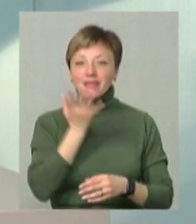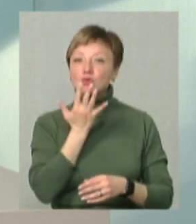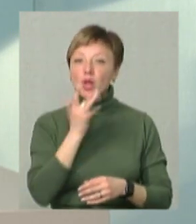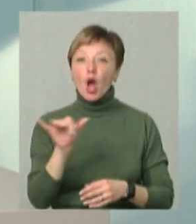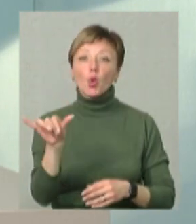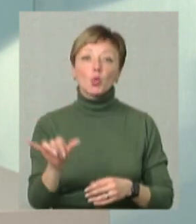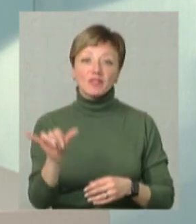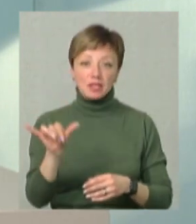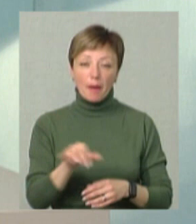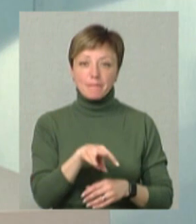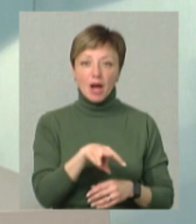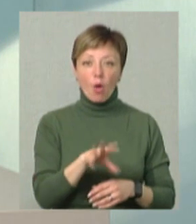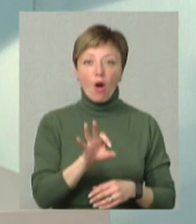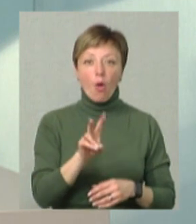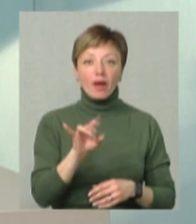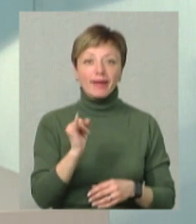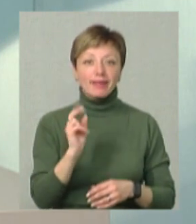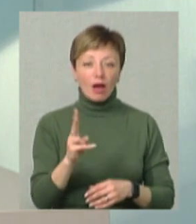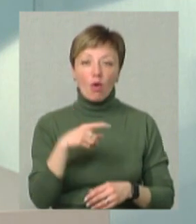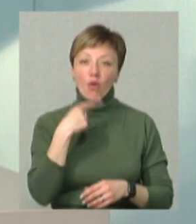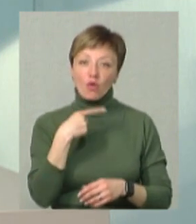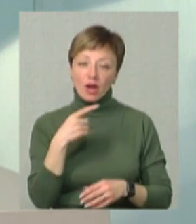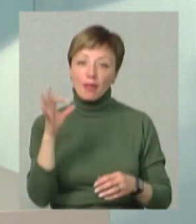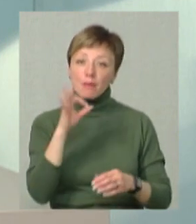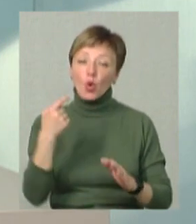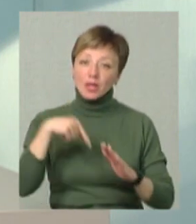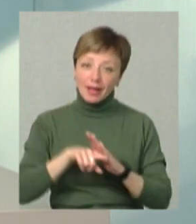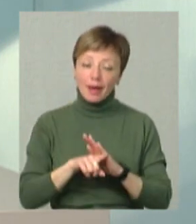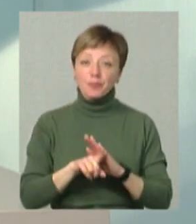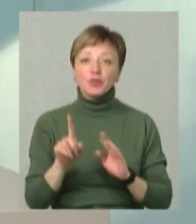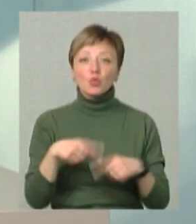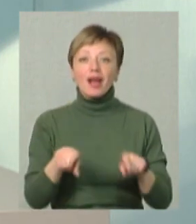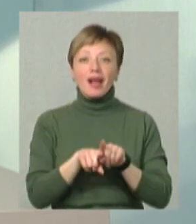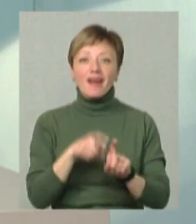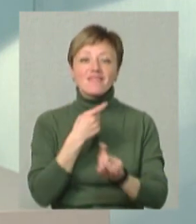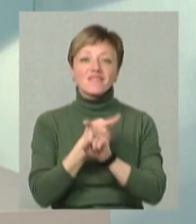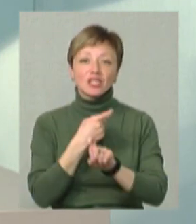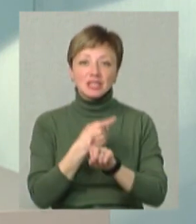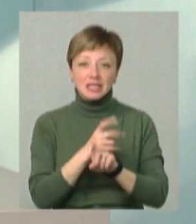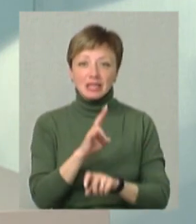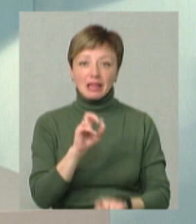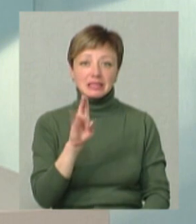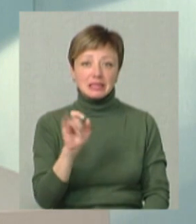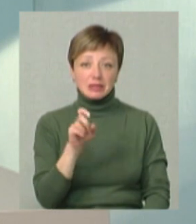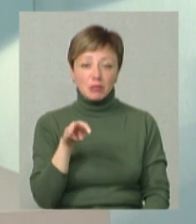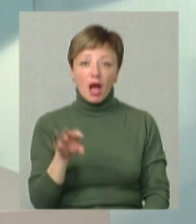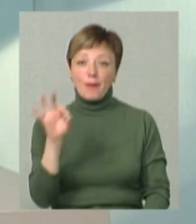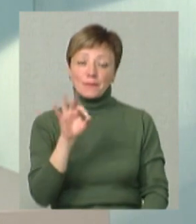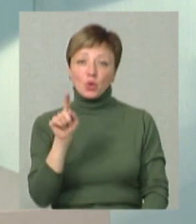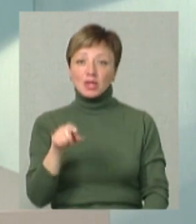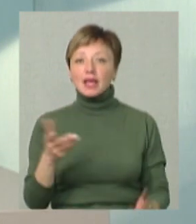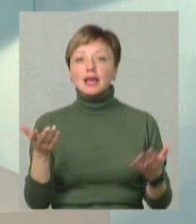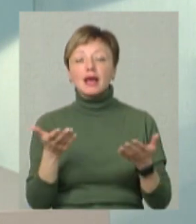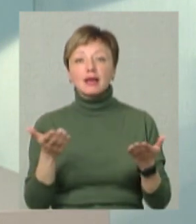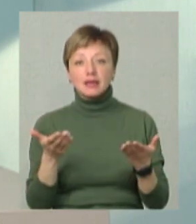національного університету Миколою Олійником. Говорили про те, що таке фашизм і нацизм, та про те,